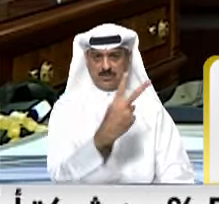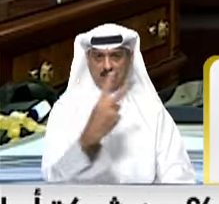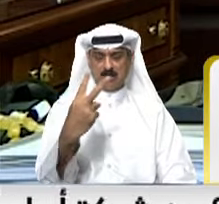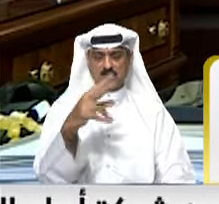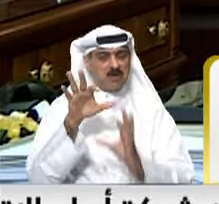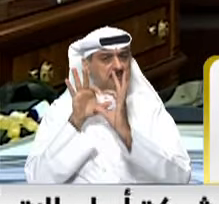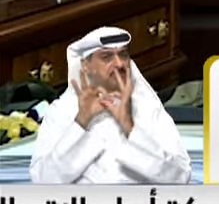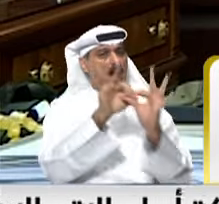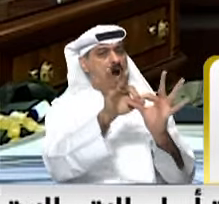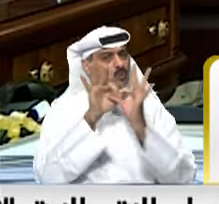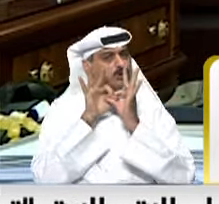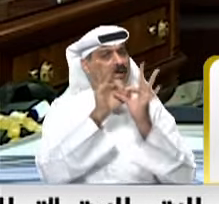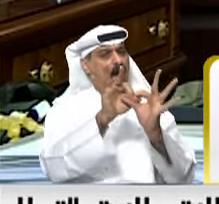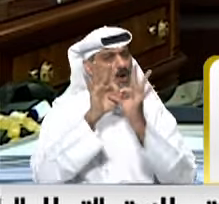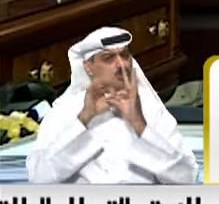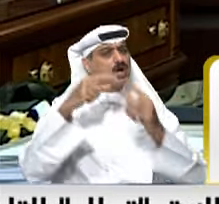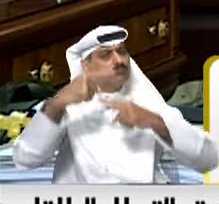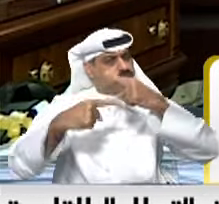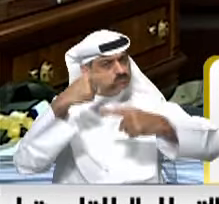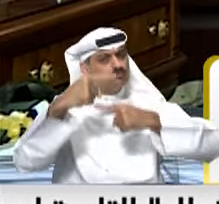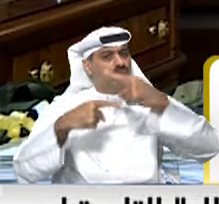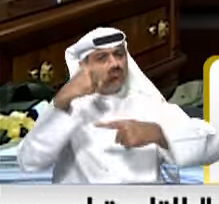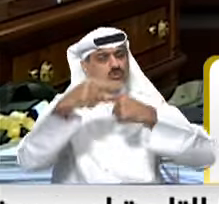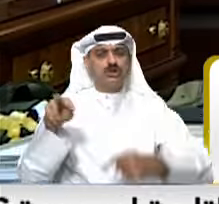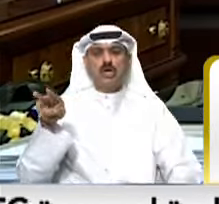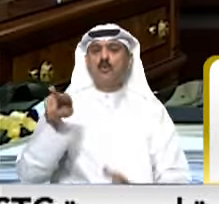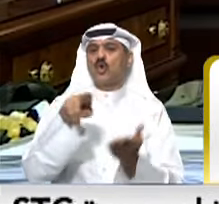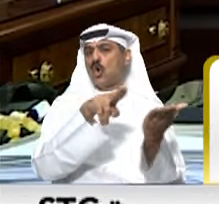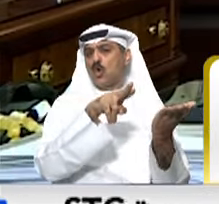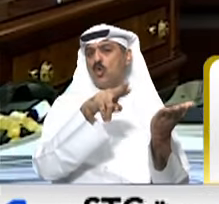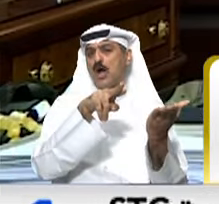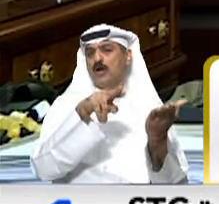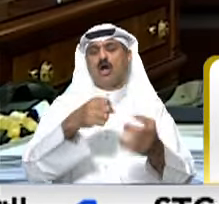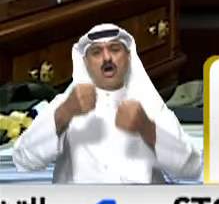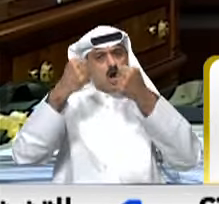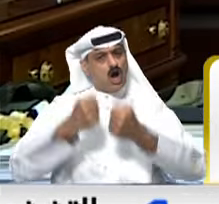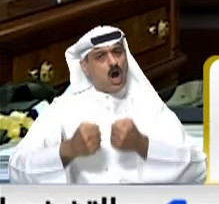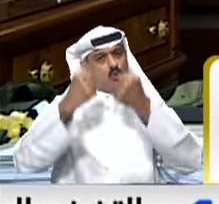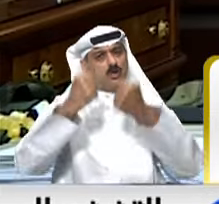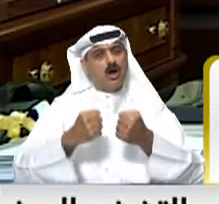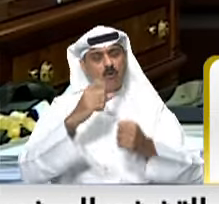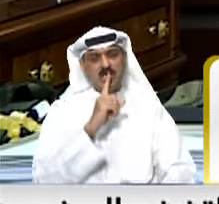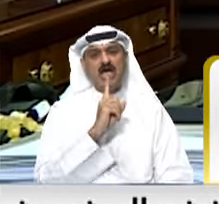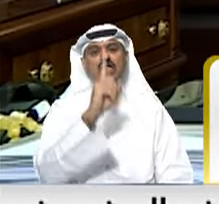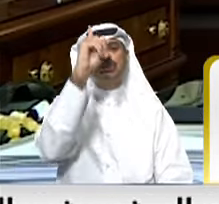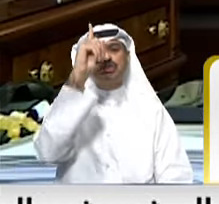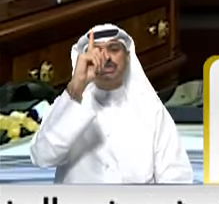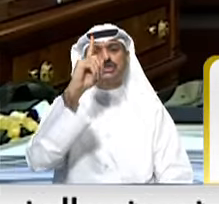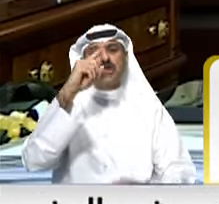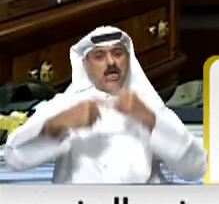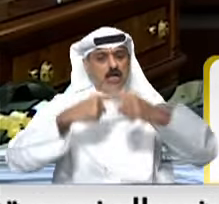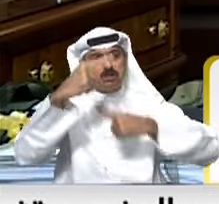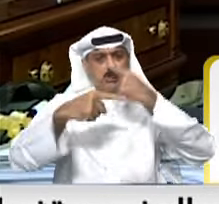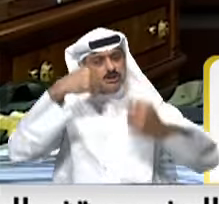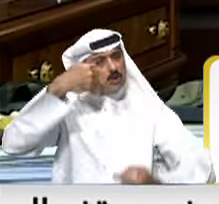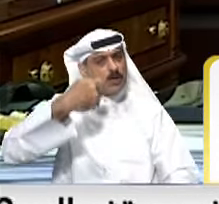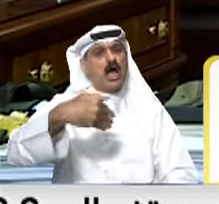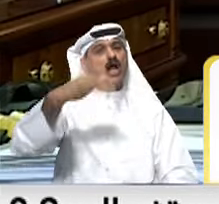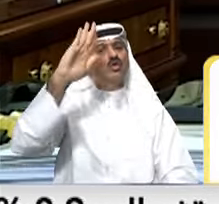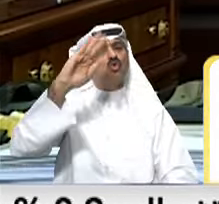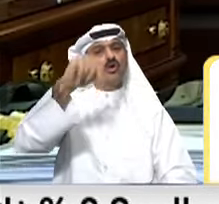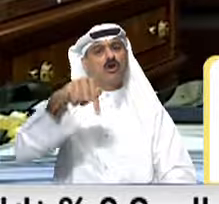يربط بينهما من روابط أخوية متينة راسخة ستستمر بإذن الله كما هي